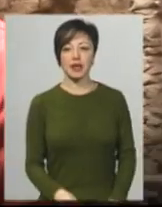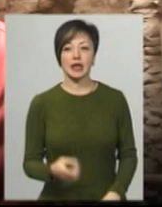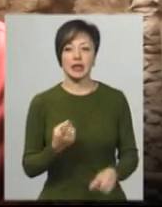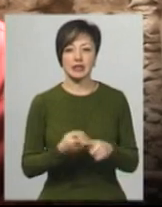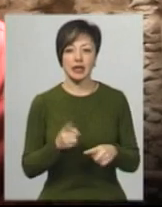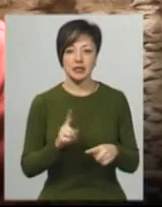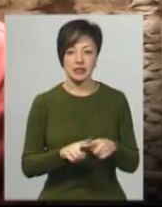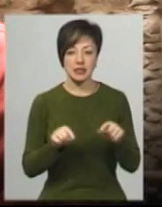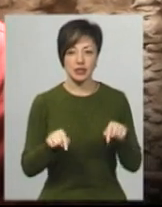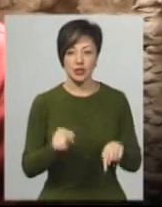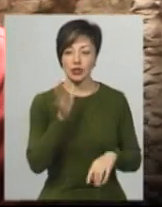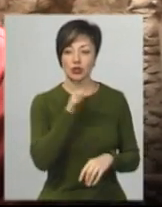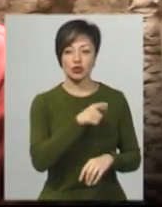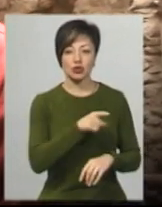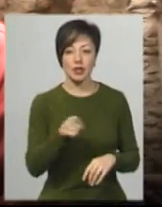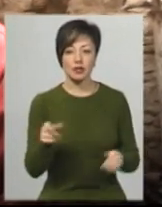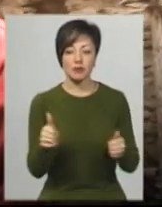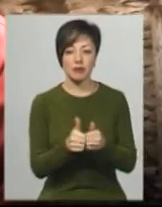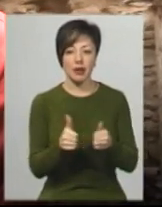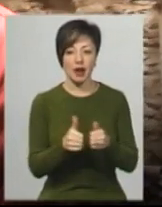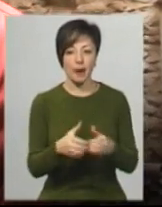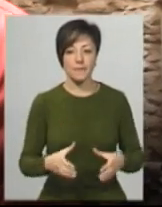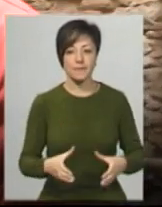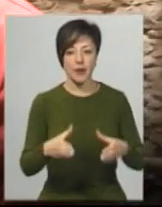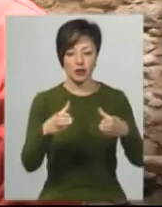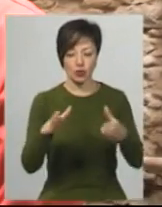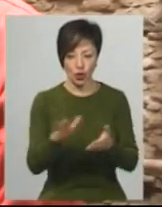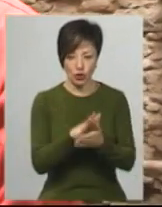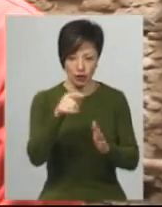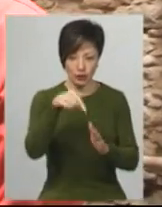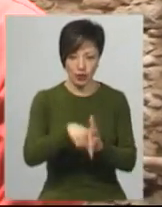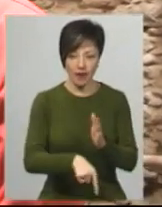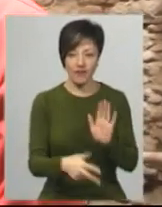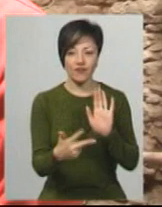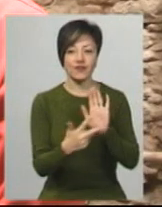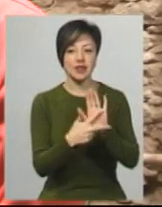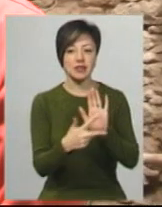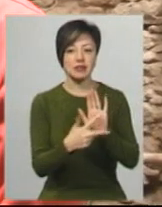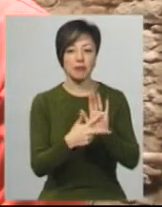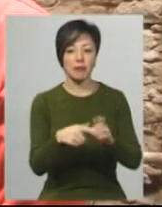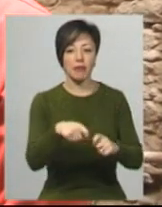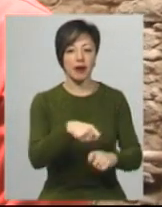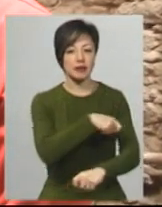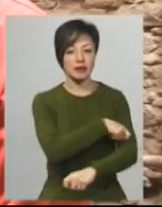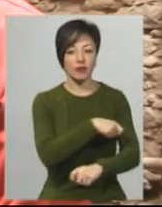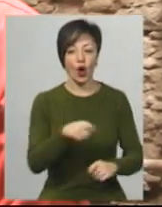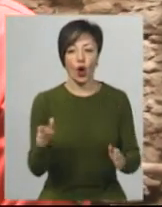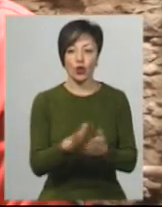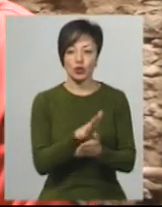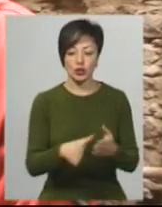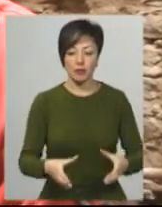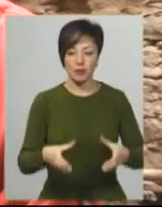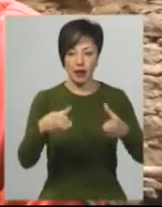час біля башти ми розчистили на глибину 8 метрів, розчистили башту на